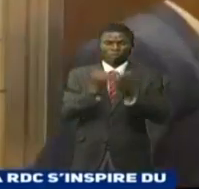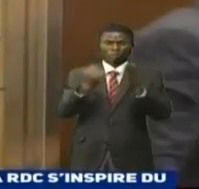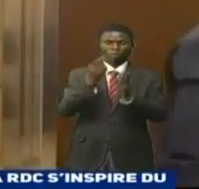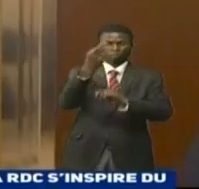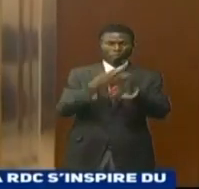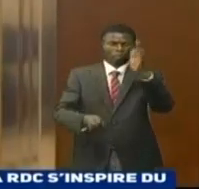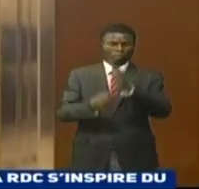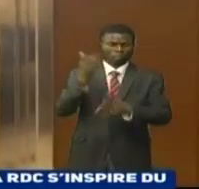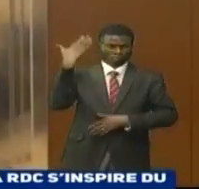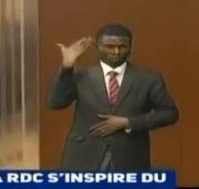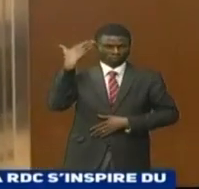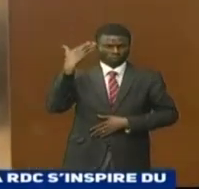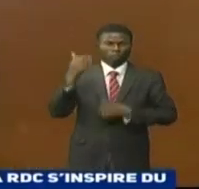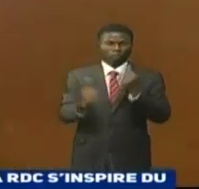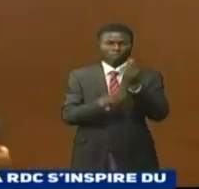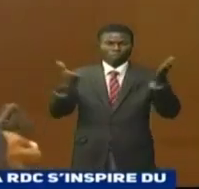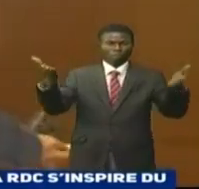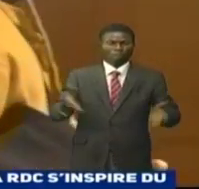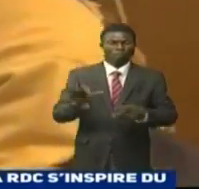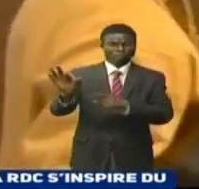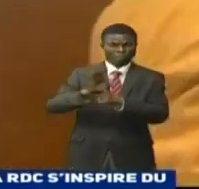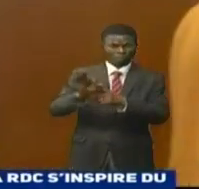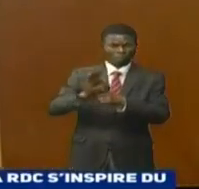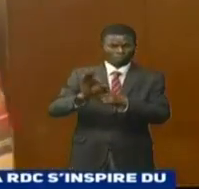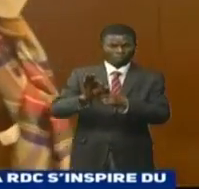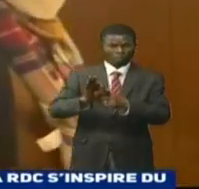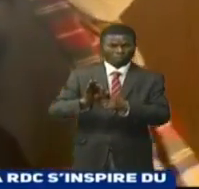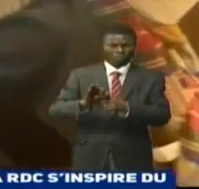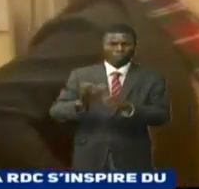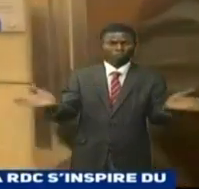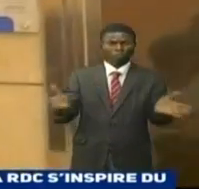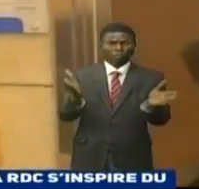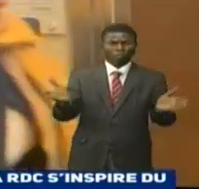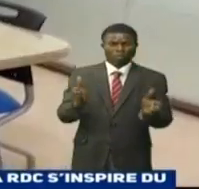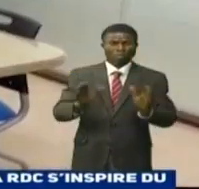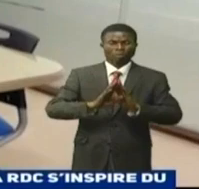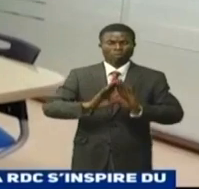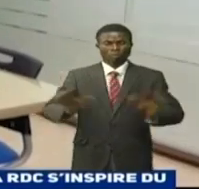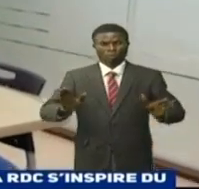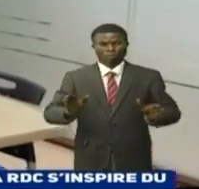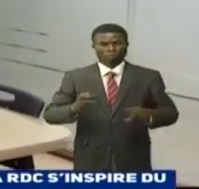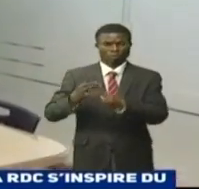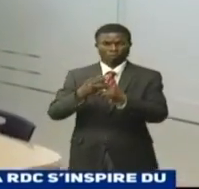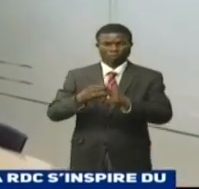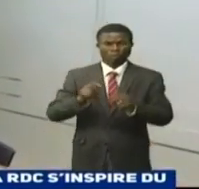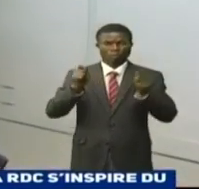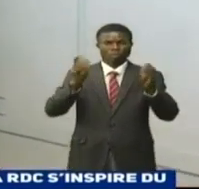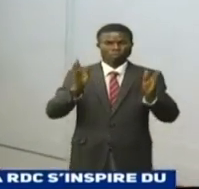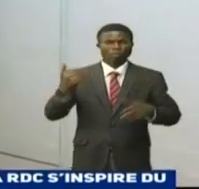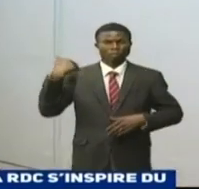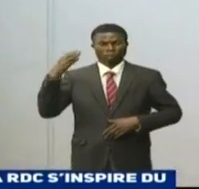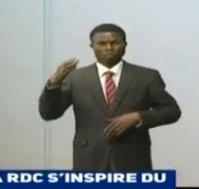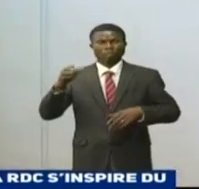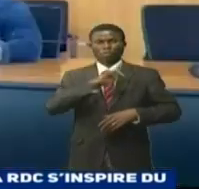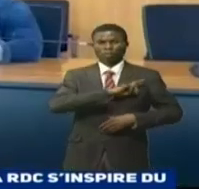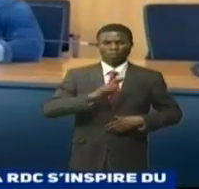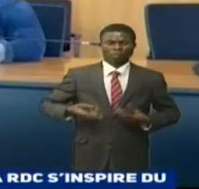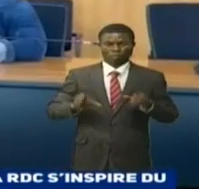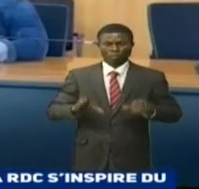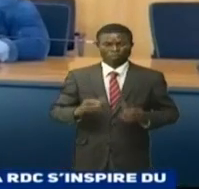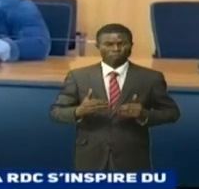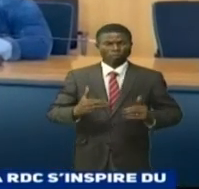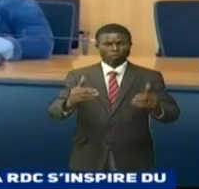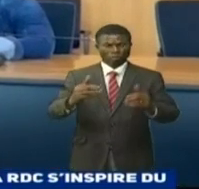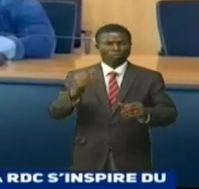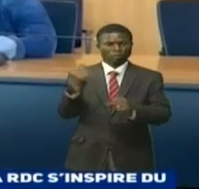novembre au courant les participants à la formation sur le renforcement de capacités de suivi des médias public en RD ont